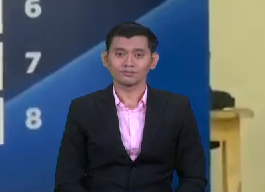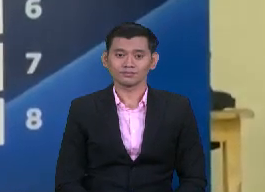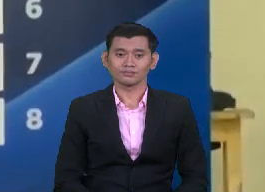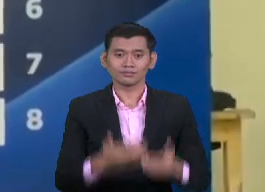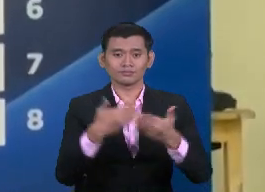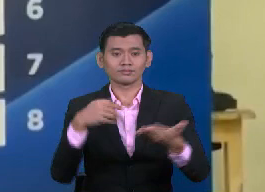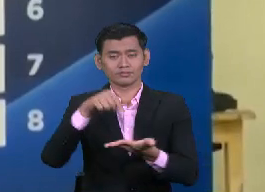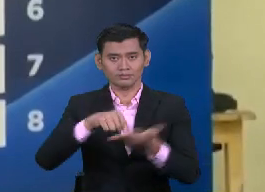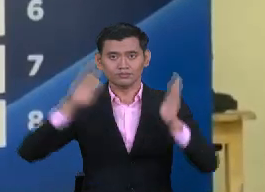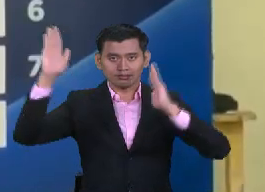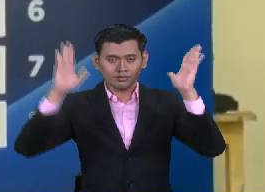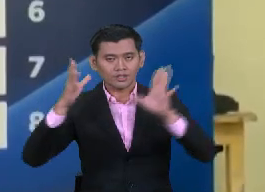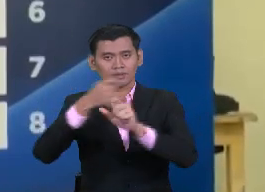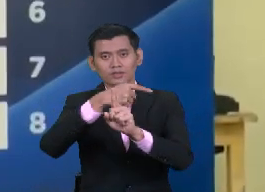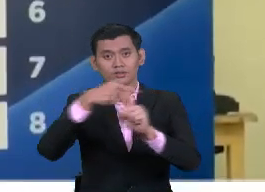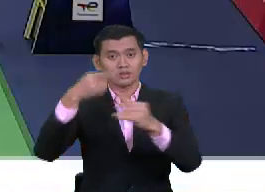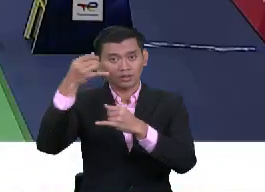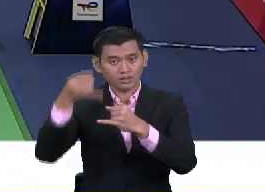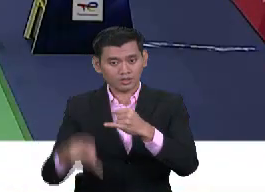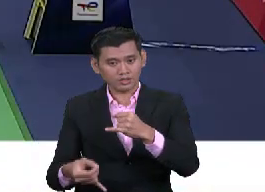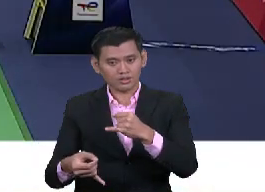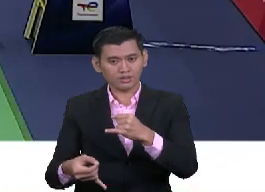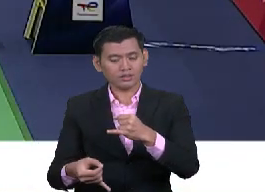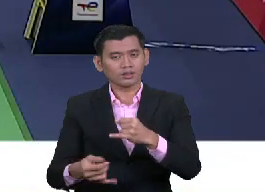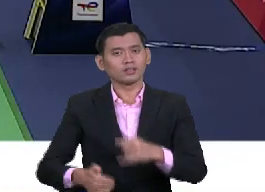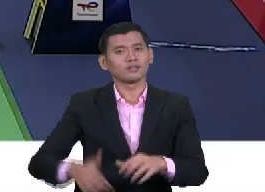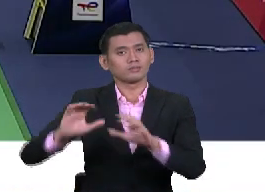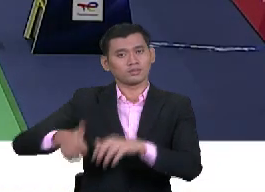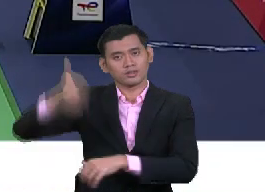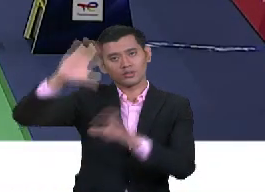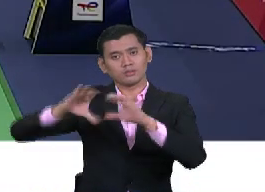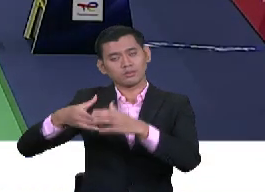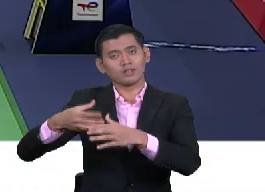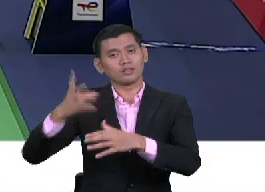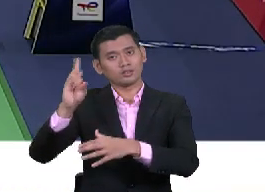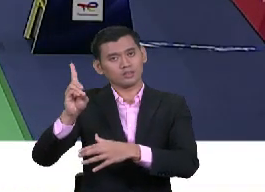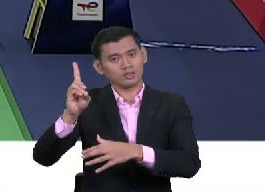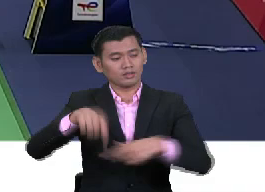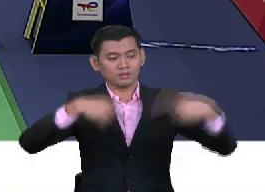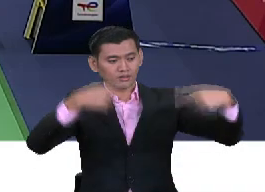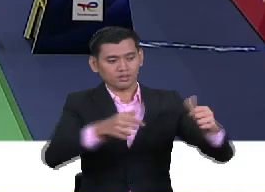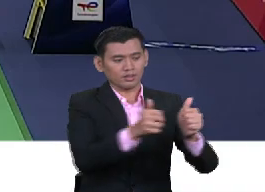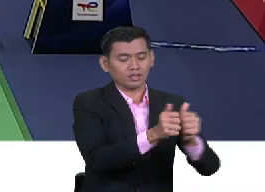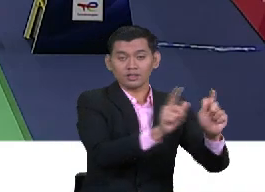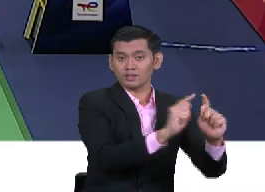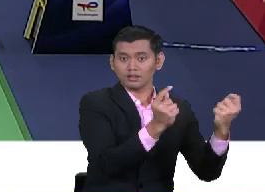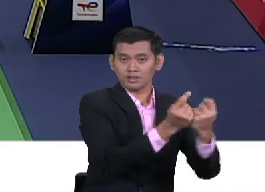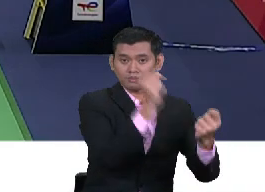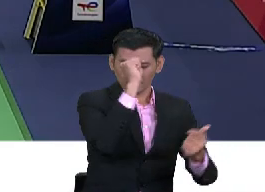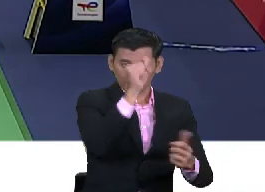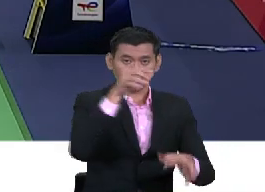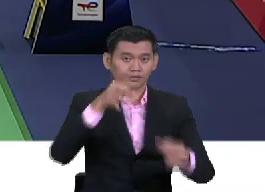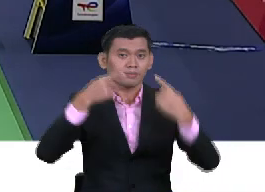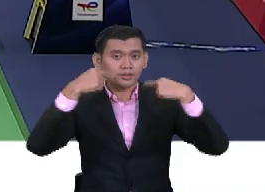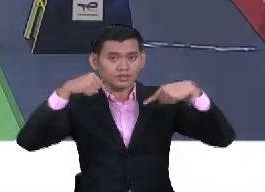Sebelum ini, Malaysia yang mara ke suku akhir selepas muncul juara kumpulan D dijadual bertemu India dalam undian yang berlangsung hari ini. Andai